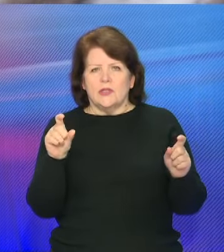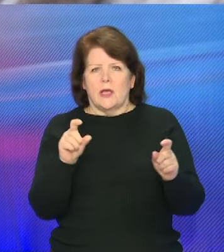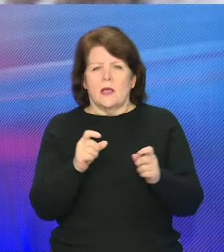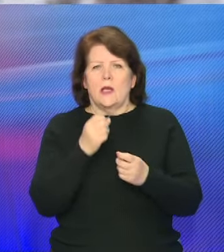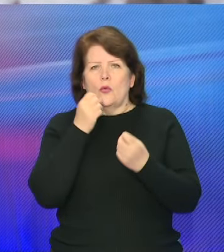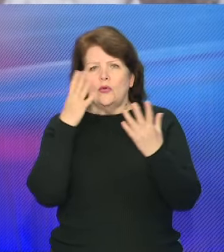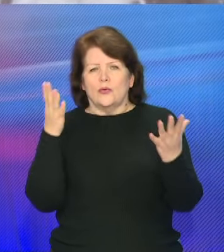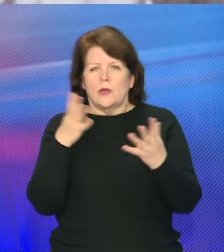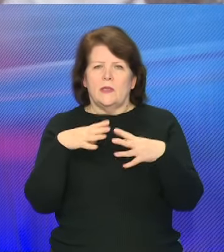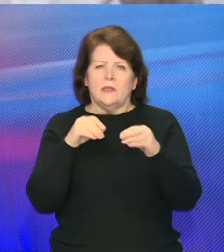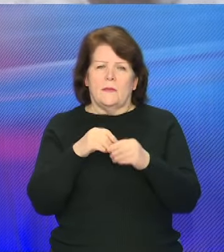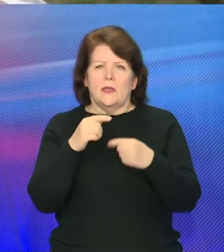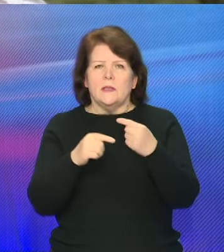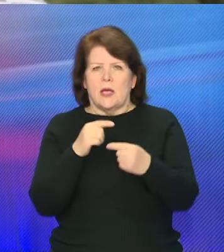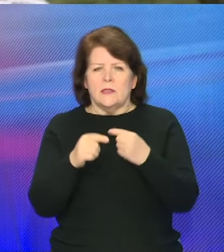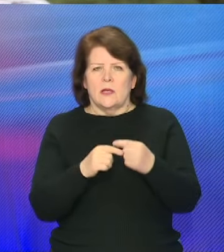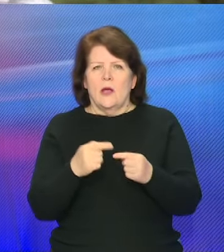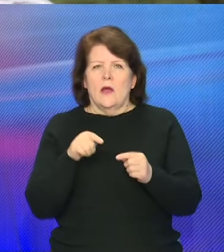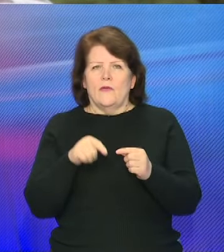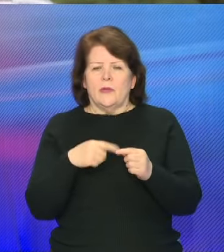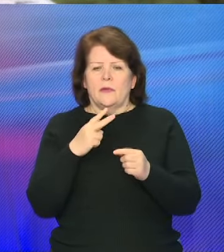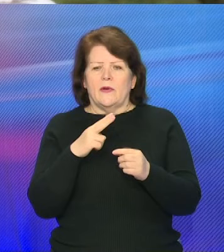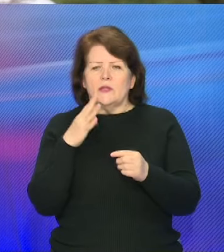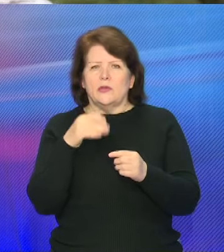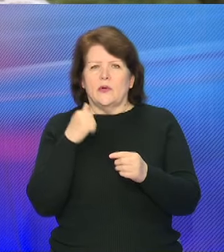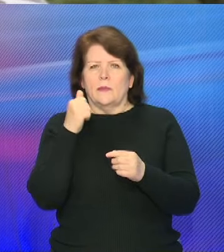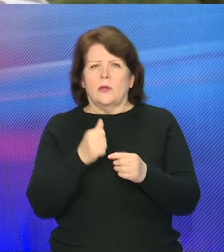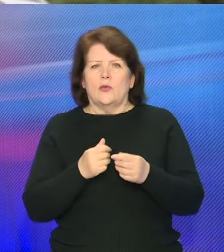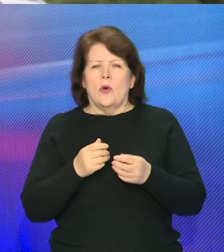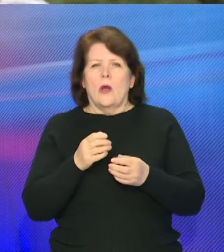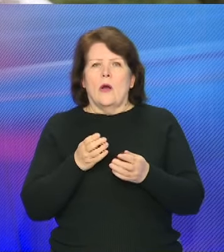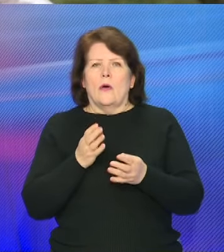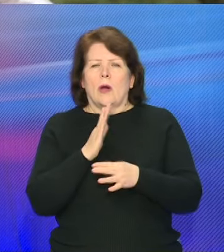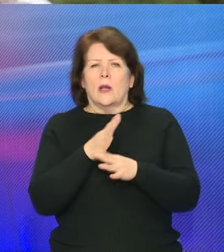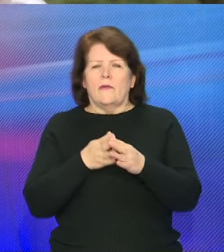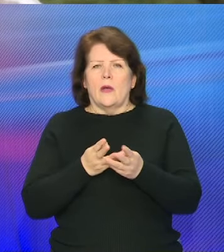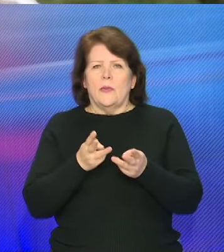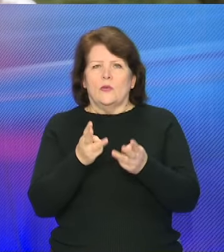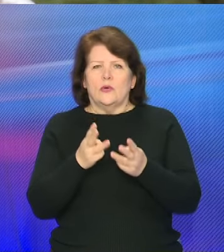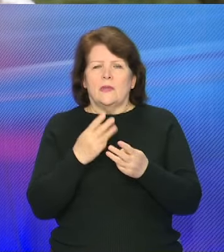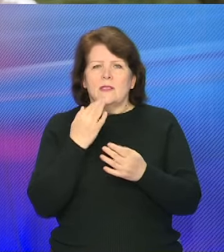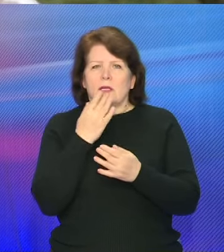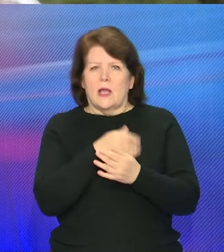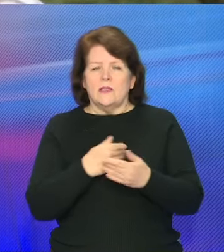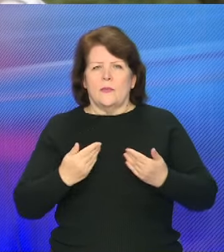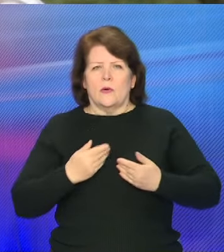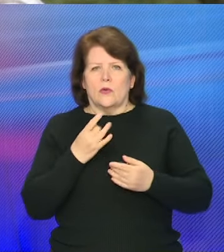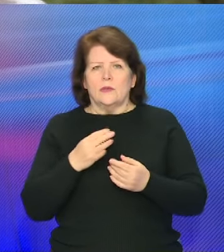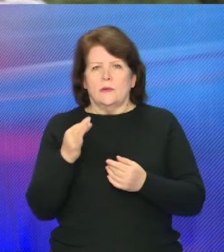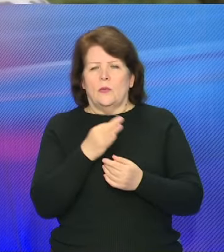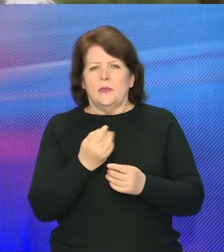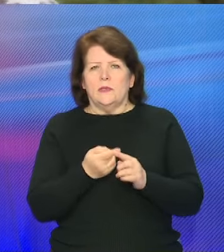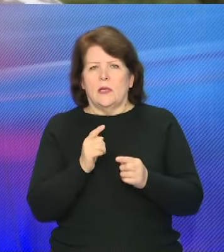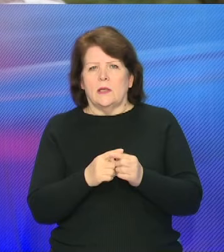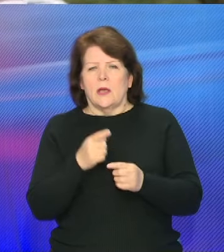семьи, или династии. В этом 2024 году у нас каравай пекут национальности. Национальности, проживающие в Гродненской области. Это